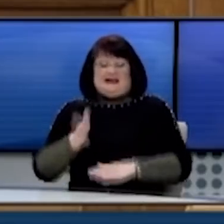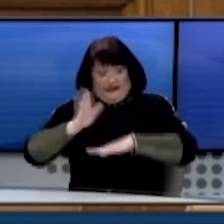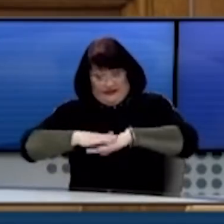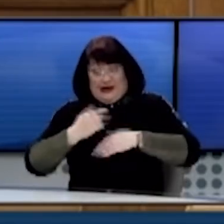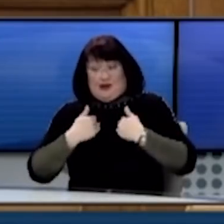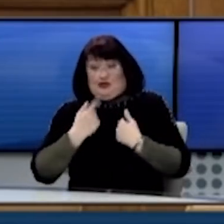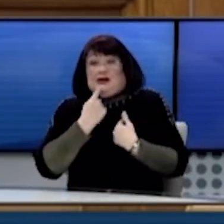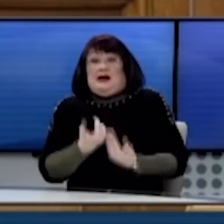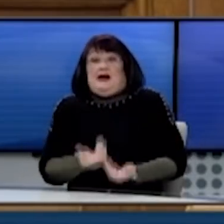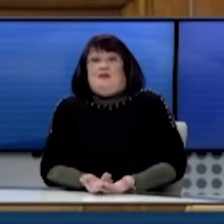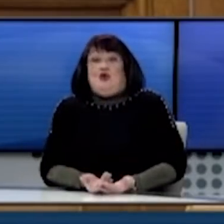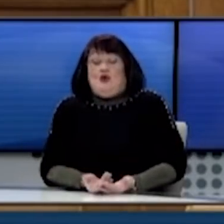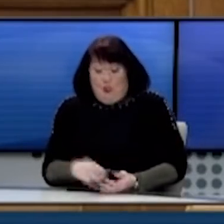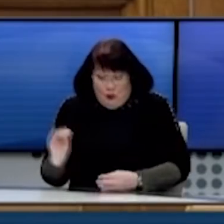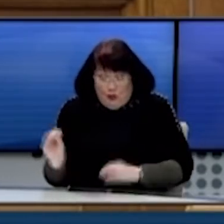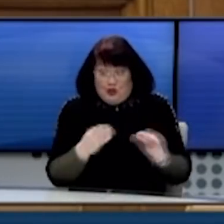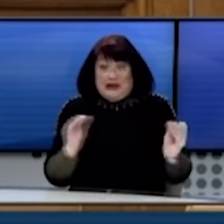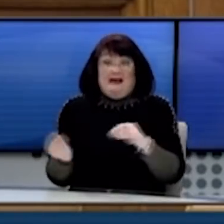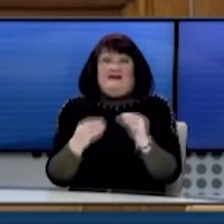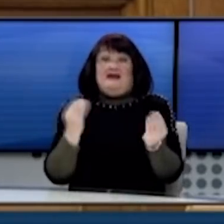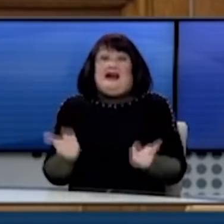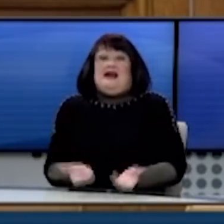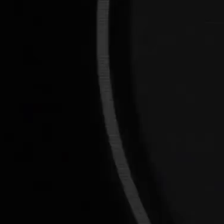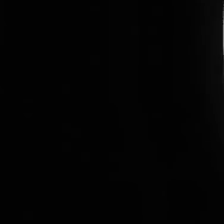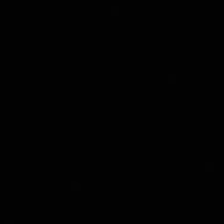φταίω να πω, πού τα βρήκατε αυτά τα